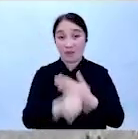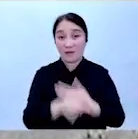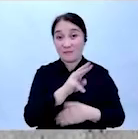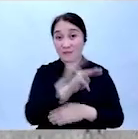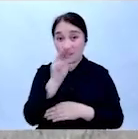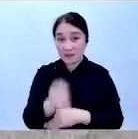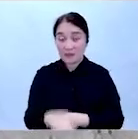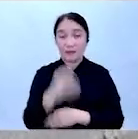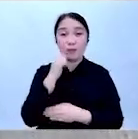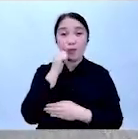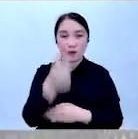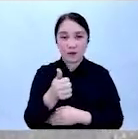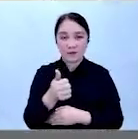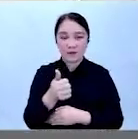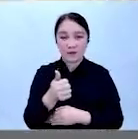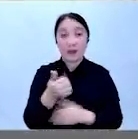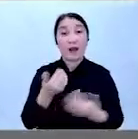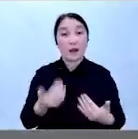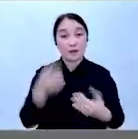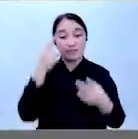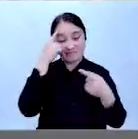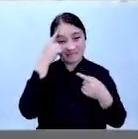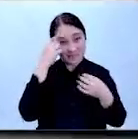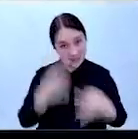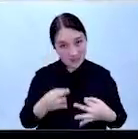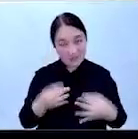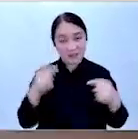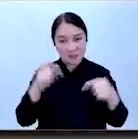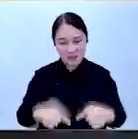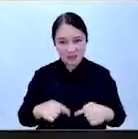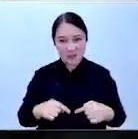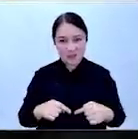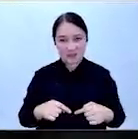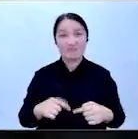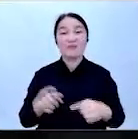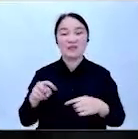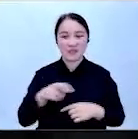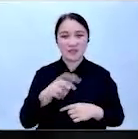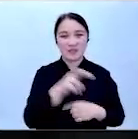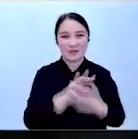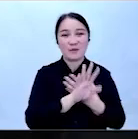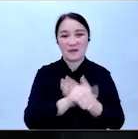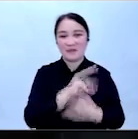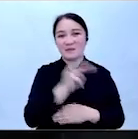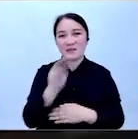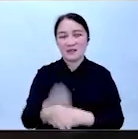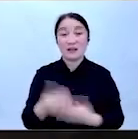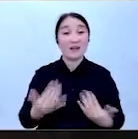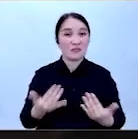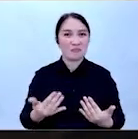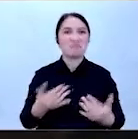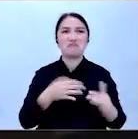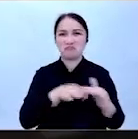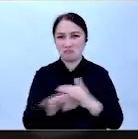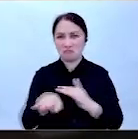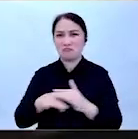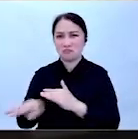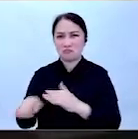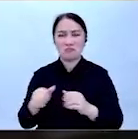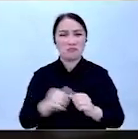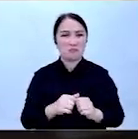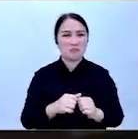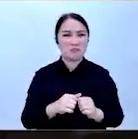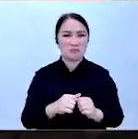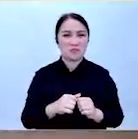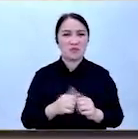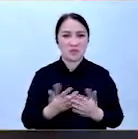Kaya minabuti na niyang unahan na ang dagsa ng mga motorista. Ngayon wala, maluwag, dire-diretso. Tama lang yung ganitong oras, tama